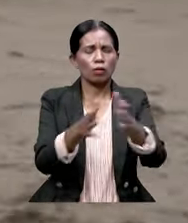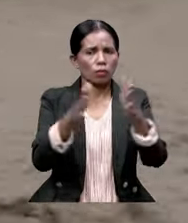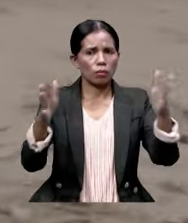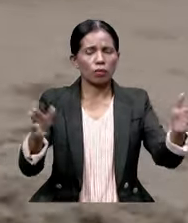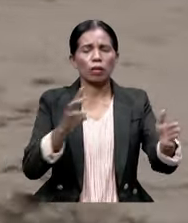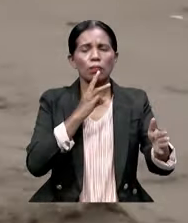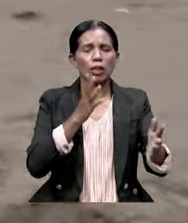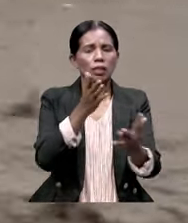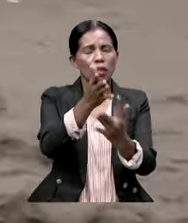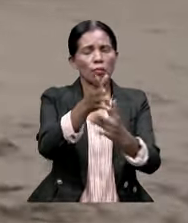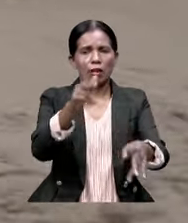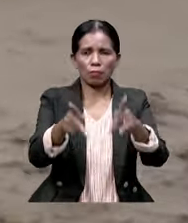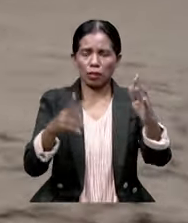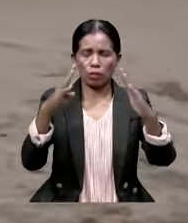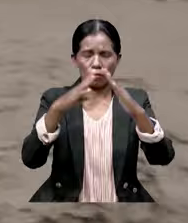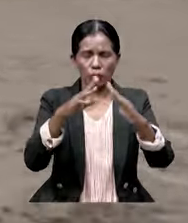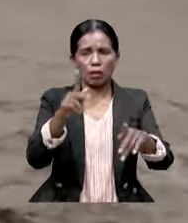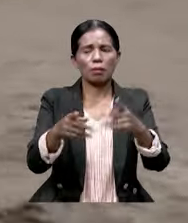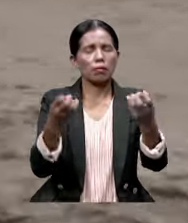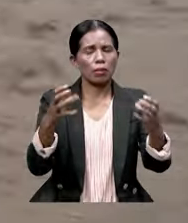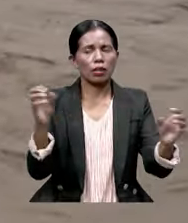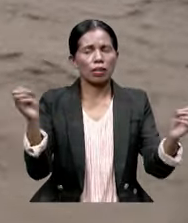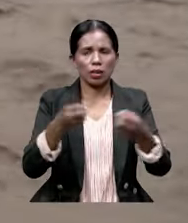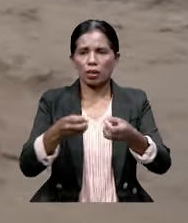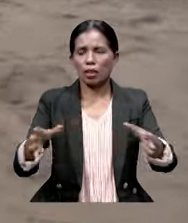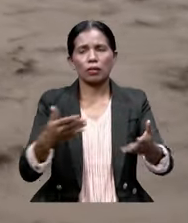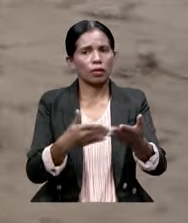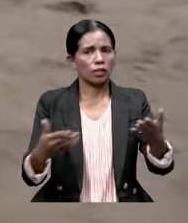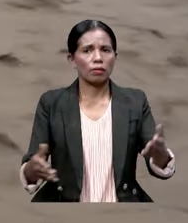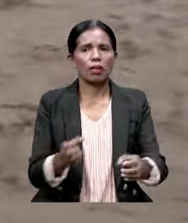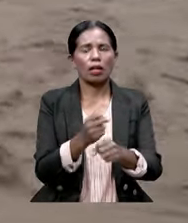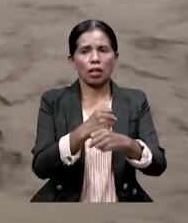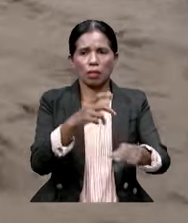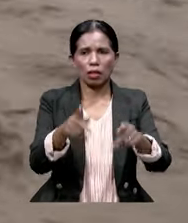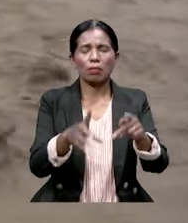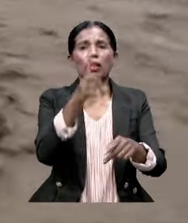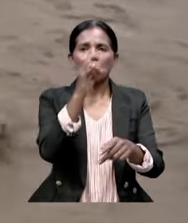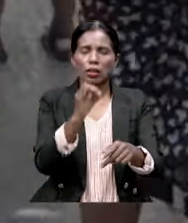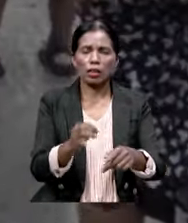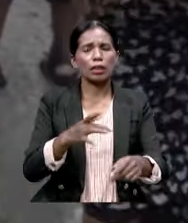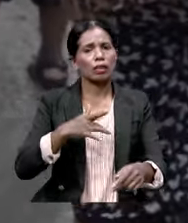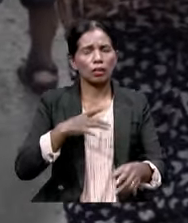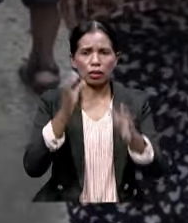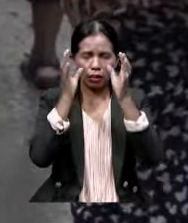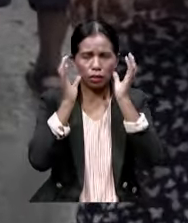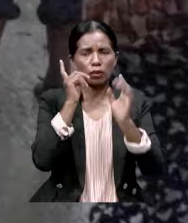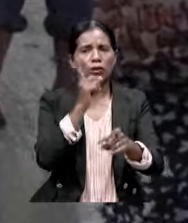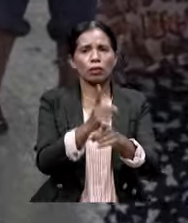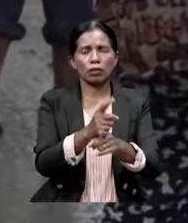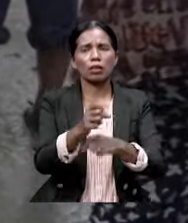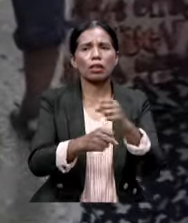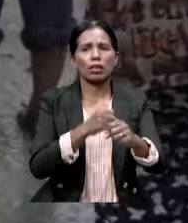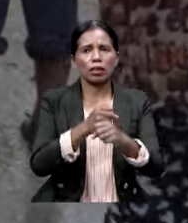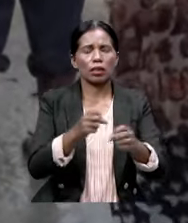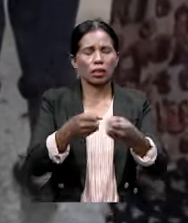fatin fatin o di halo komunidade barak ia kapital Delhi lakon sasan. Situasaun ne halo komunidade ia kapital Delhi tristi tebes tamba kadatinan balung